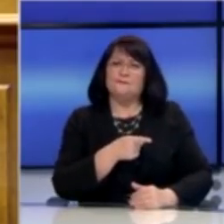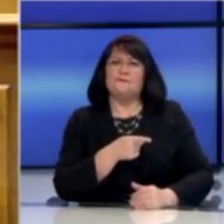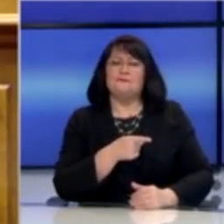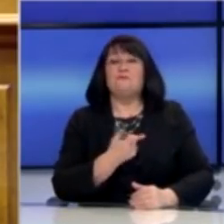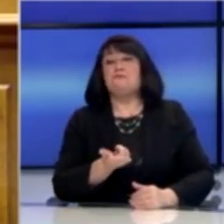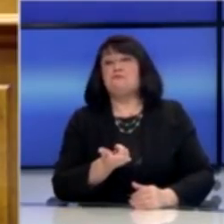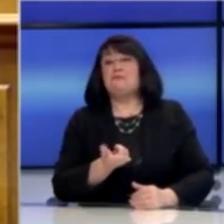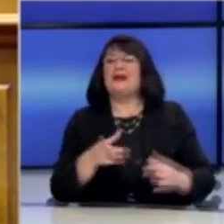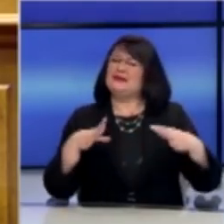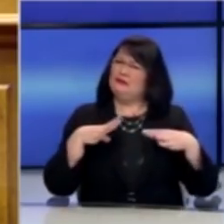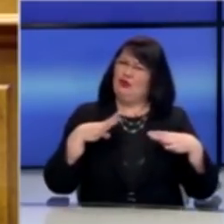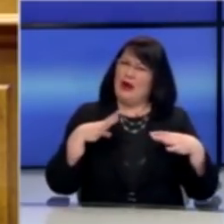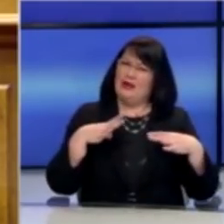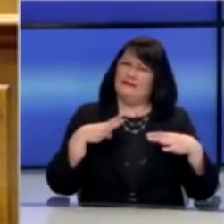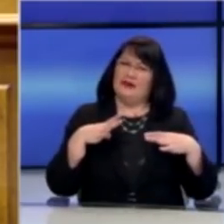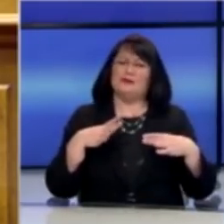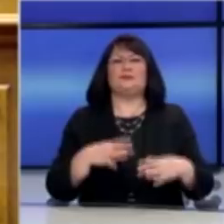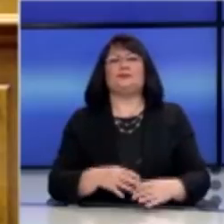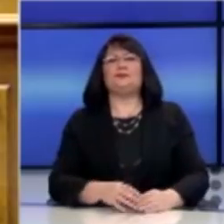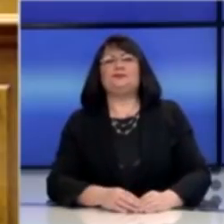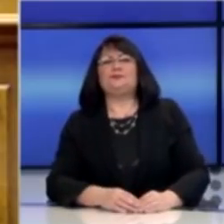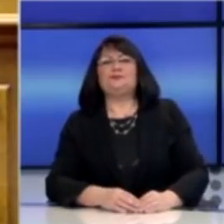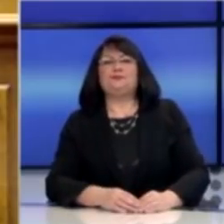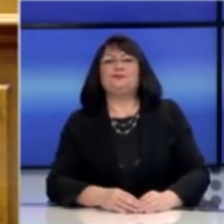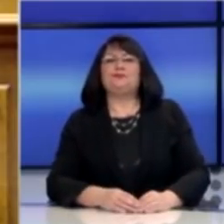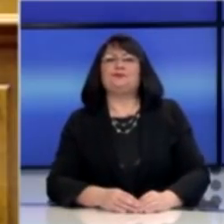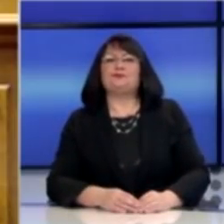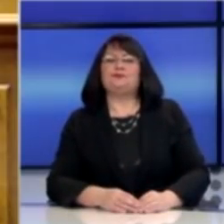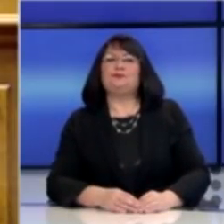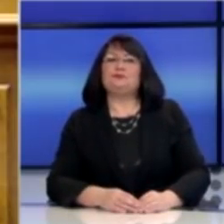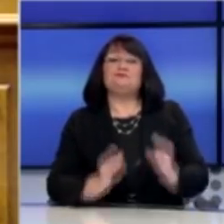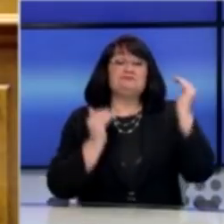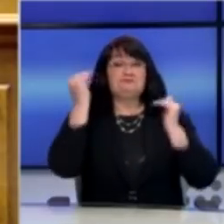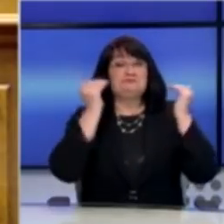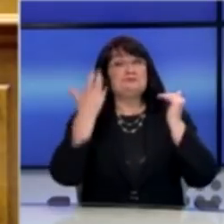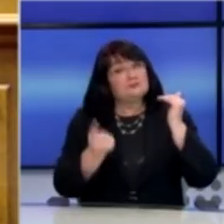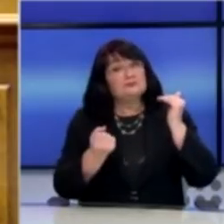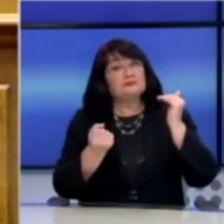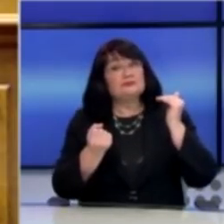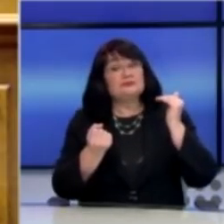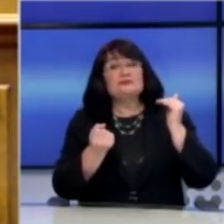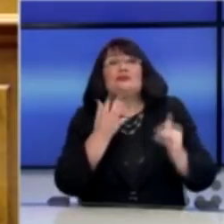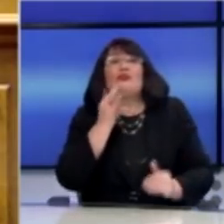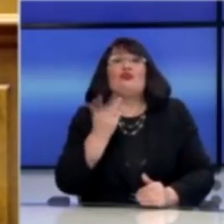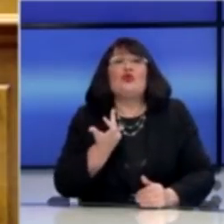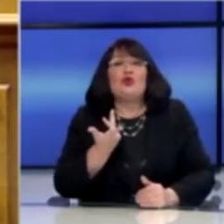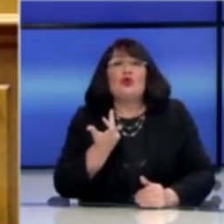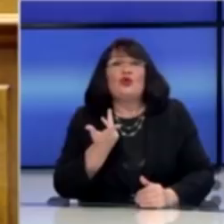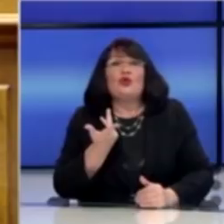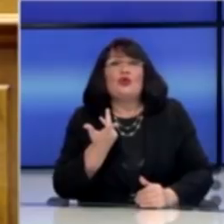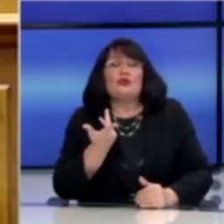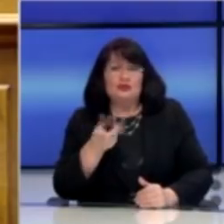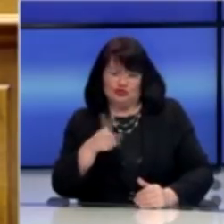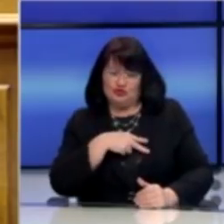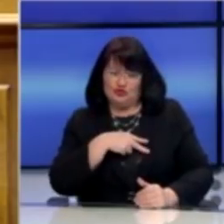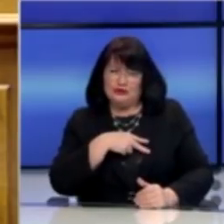όπου τα λέμε σας βολεύουν αρκετά, υπάρχει όμως και η αμφισβήτηση που ξεκινά από υγιή